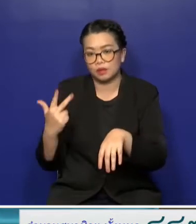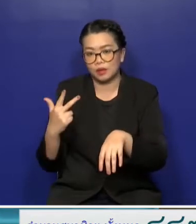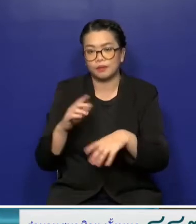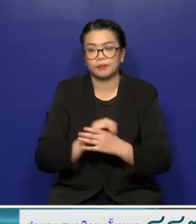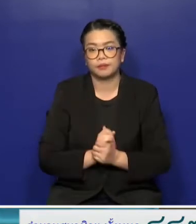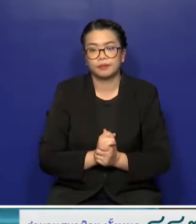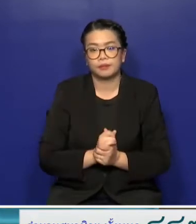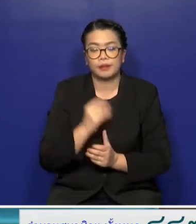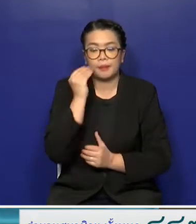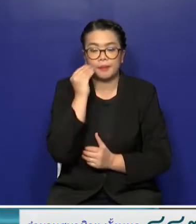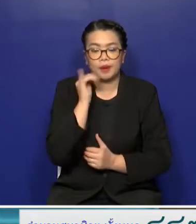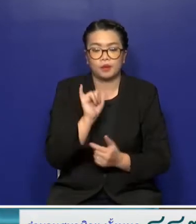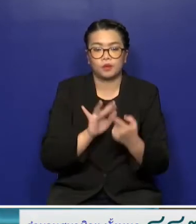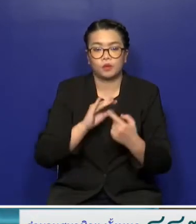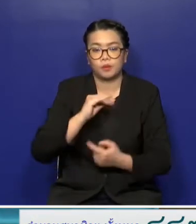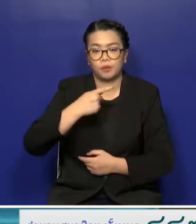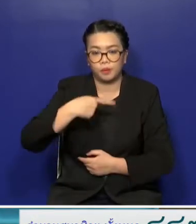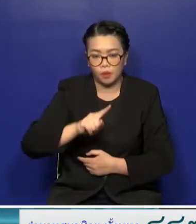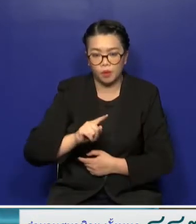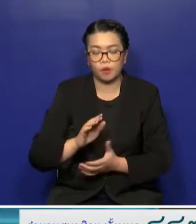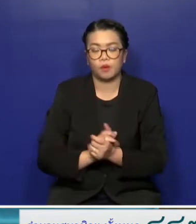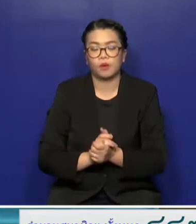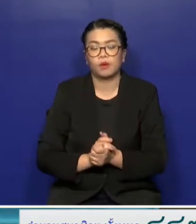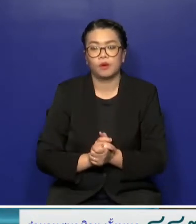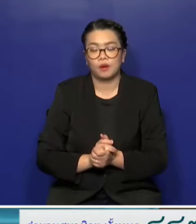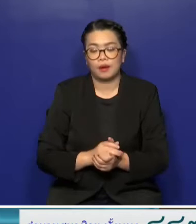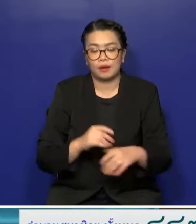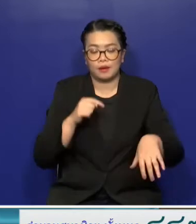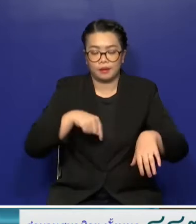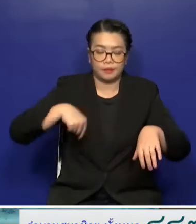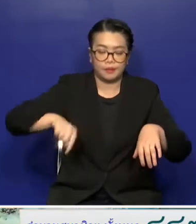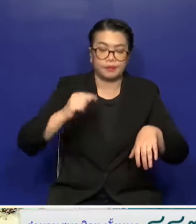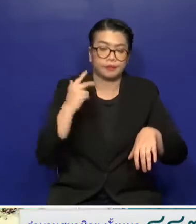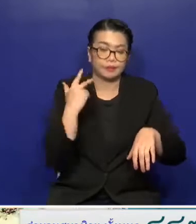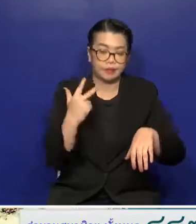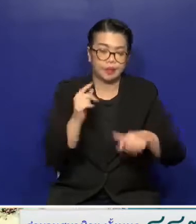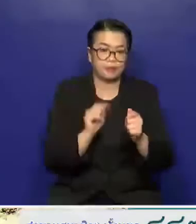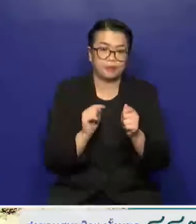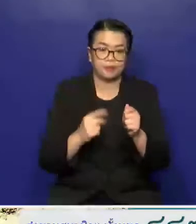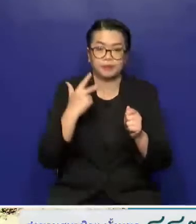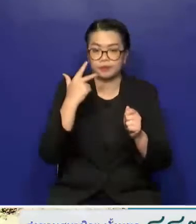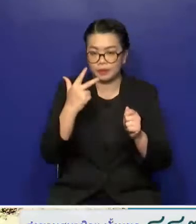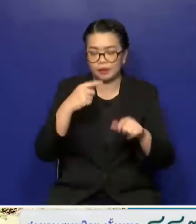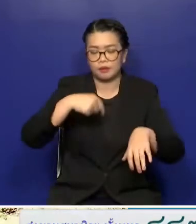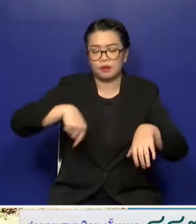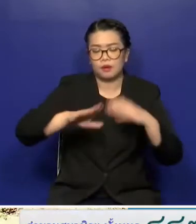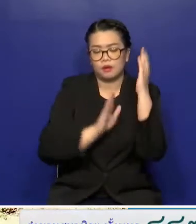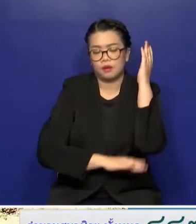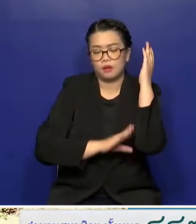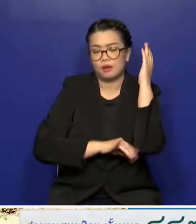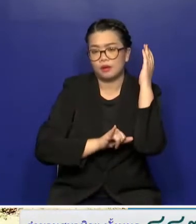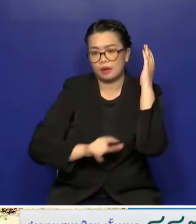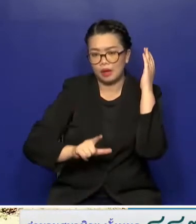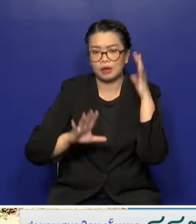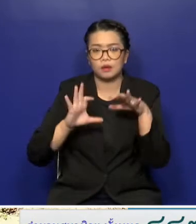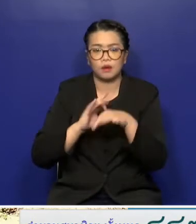Lean physiologyบ้านทุ่งเหล estãoบ้านบะโ ตำบนญูปโ longestg l a aัหดเจew converti็ที่ของนาม กัดเซ้าตะห